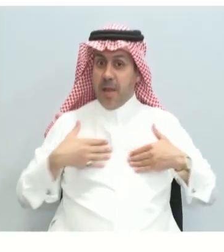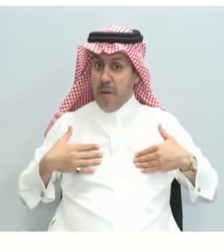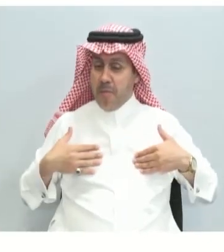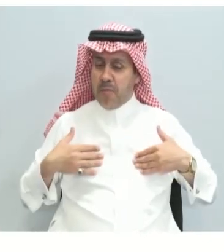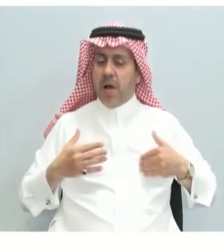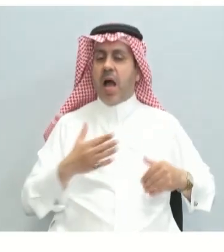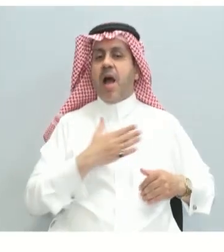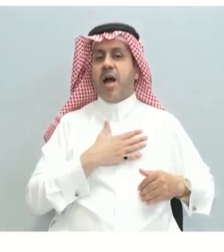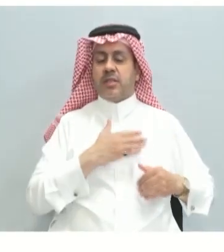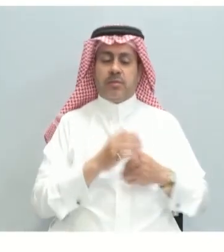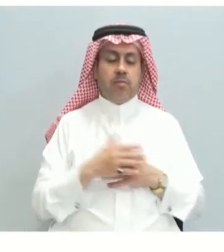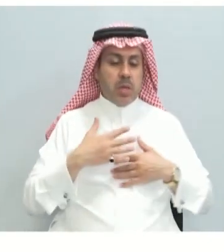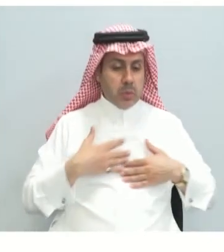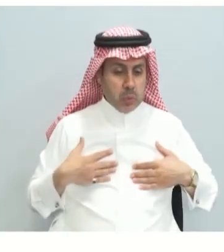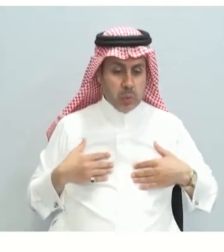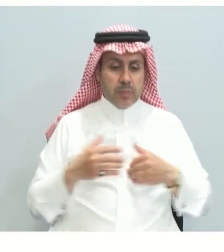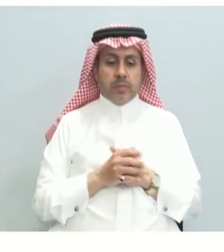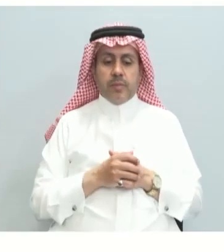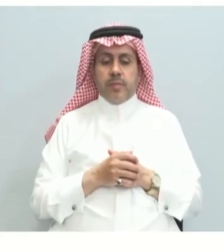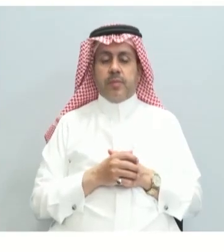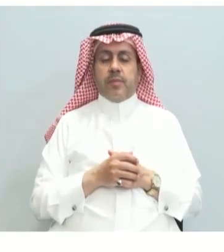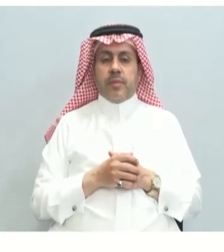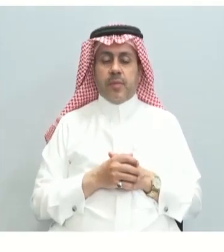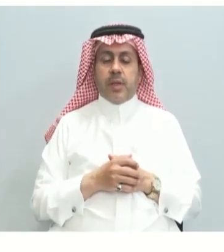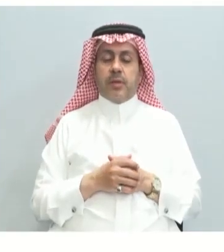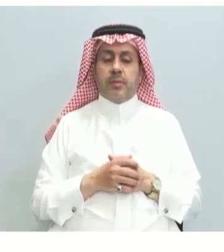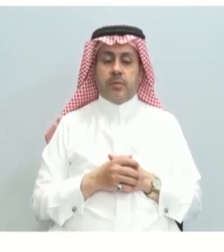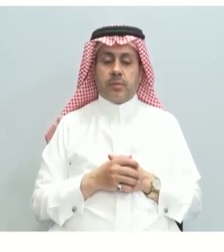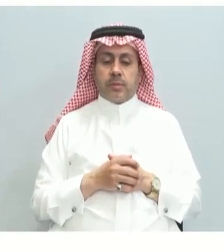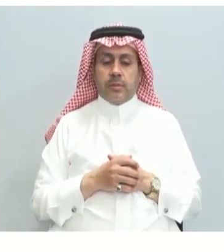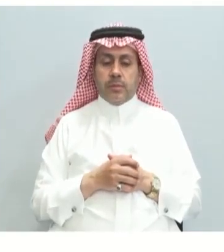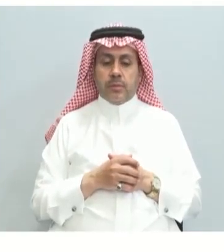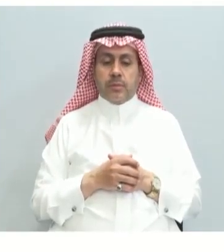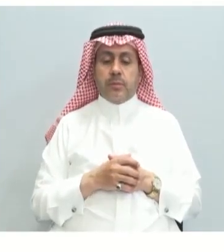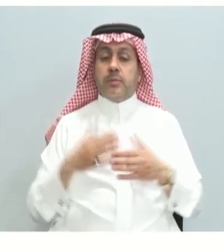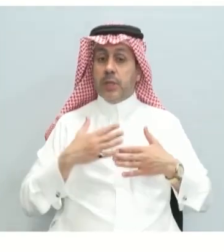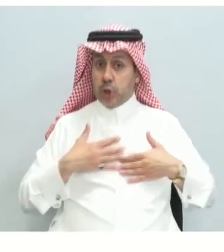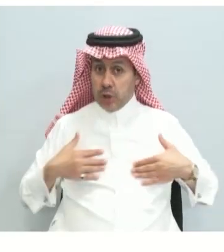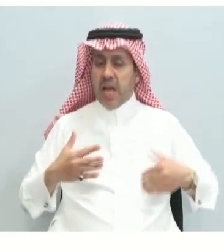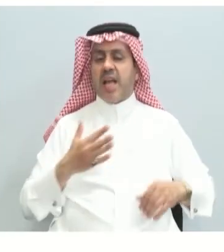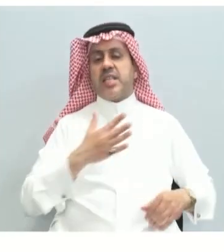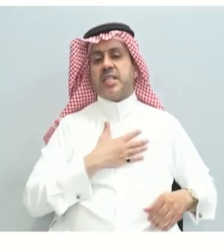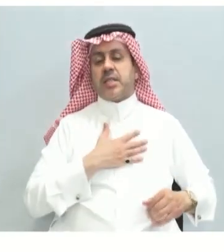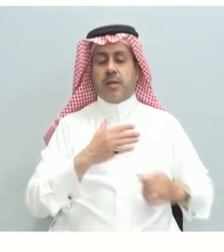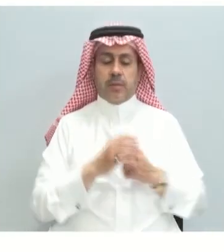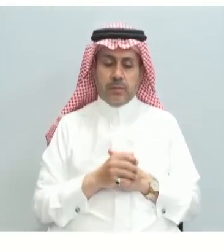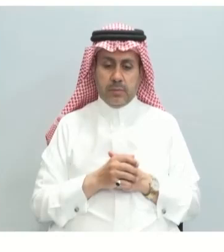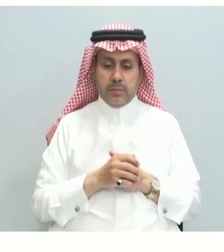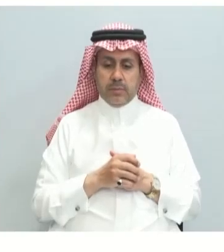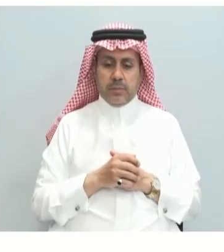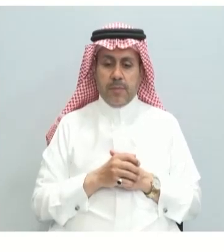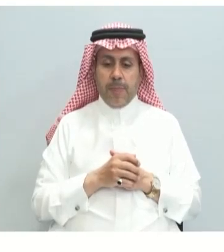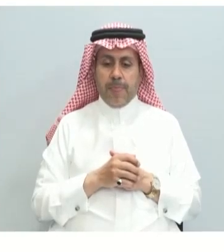الفعل هذا التفاؤل سبب أحسنتم للسعادة وسبب لانشراح